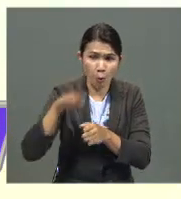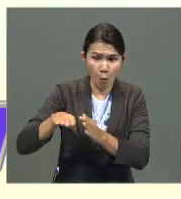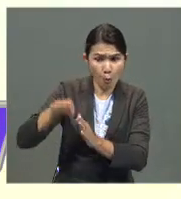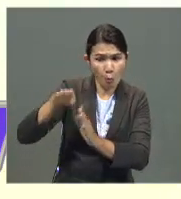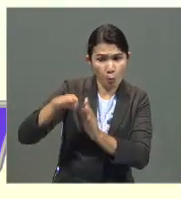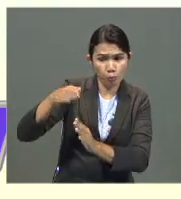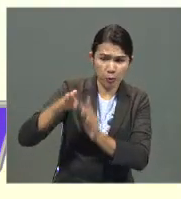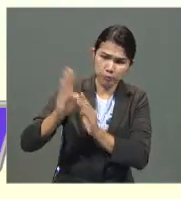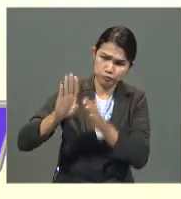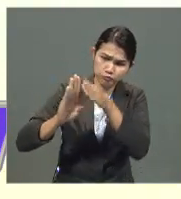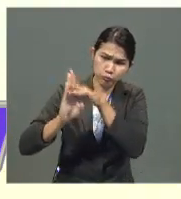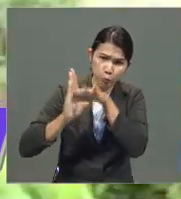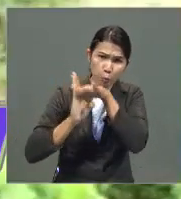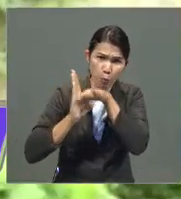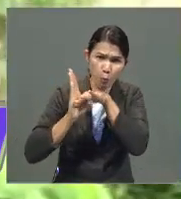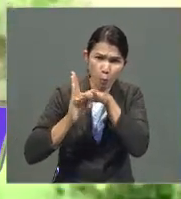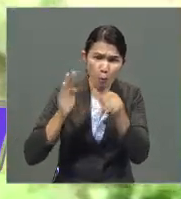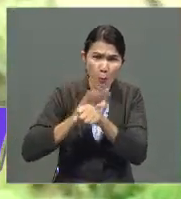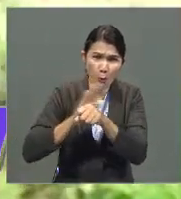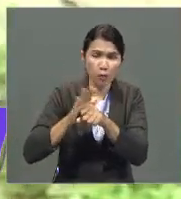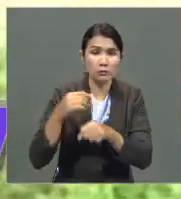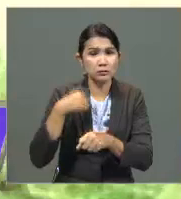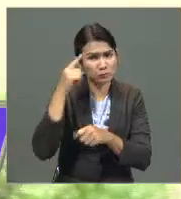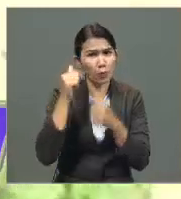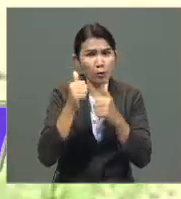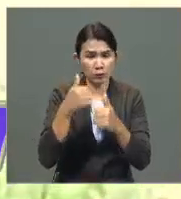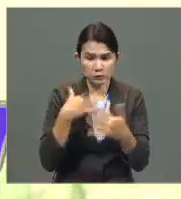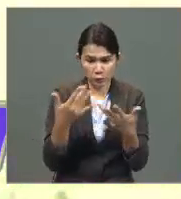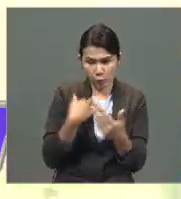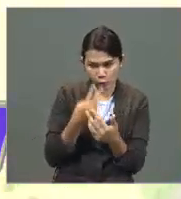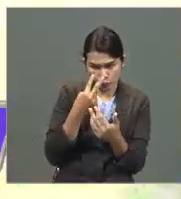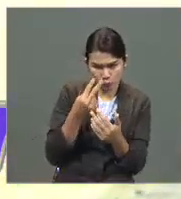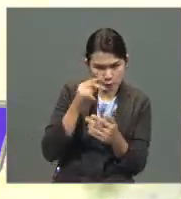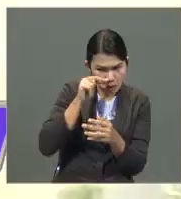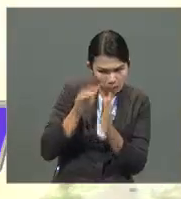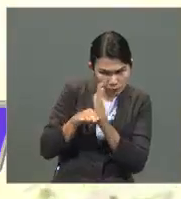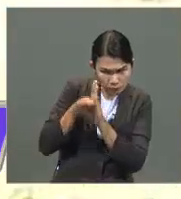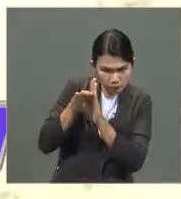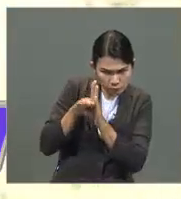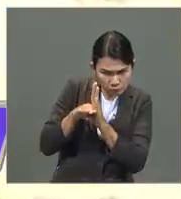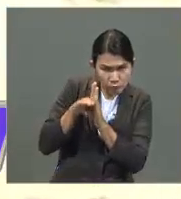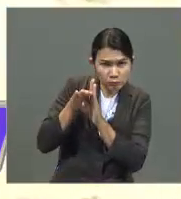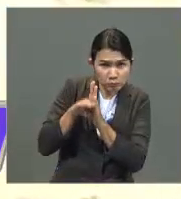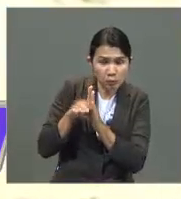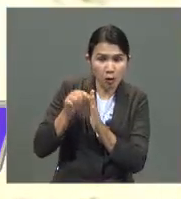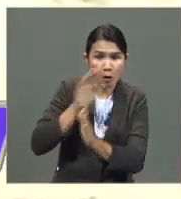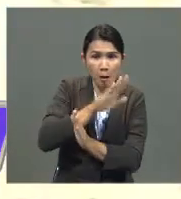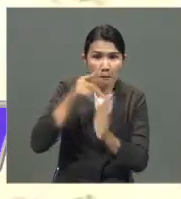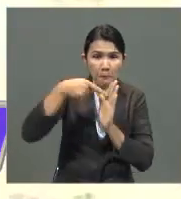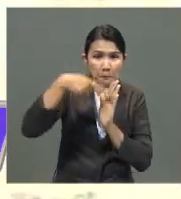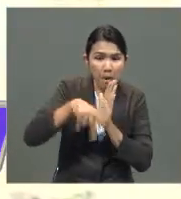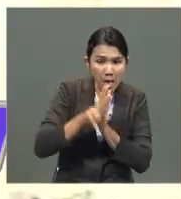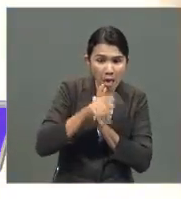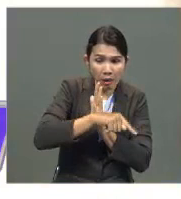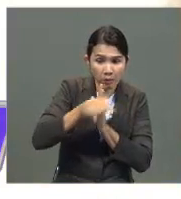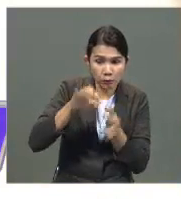ก็ยังคงเบาใจได้ว่าในขณะนี้เองเราต้องประเมินนาทีต่อนาทีในส่วนของมวลน้ำที่ผ่านมาจากจังหวัดแพร่ผ่านทางด้าน